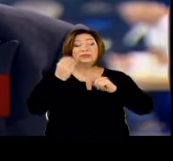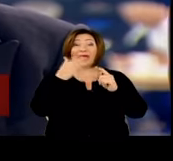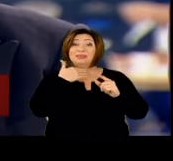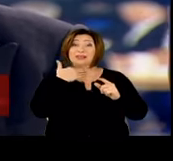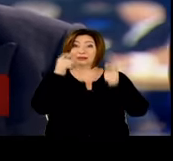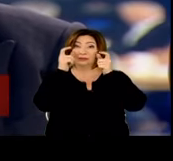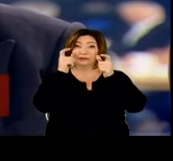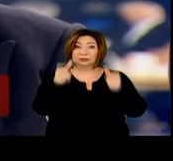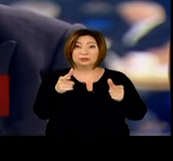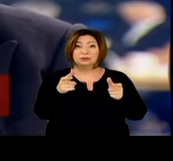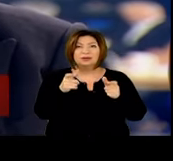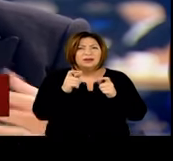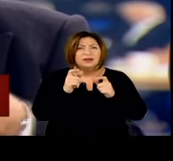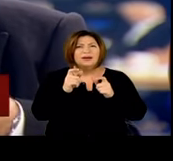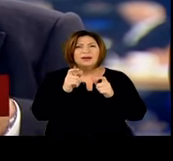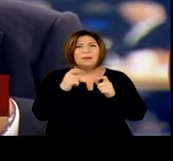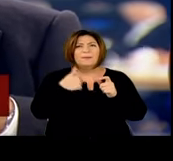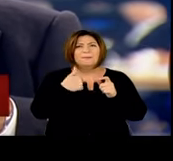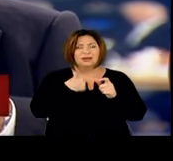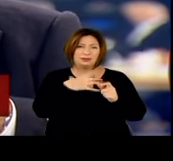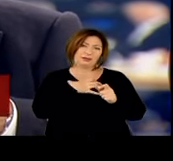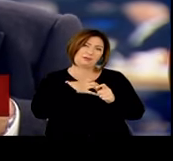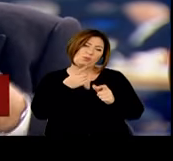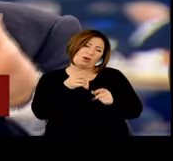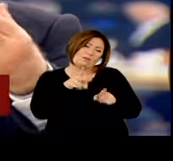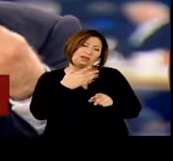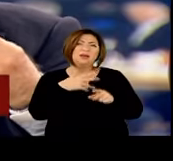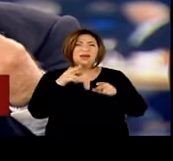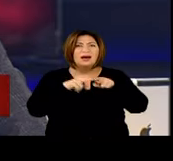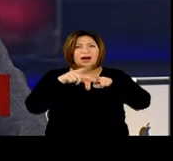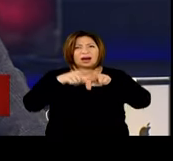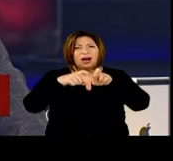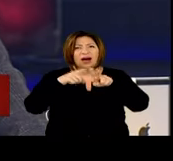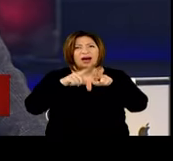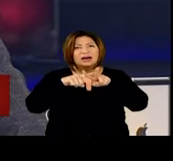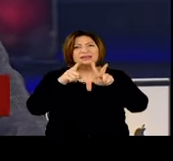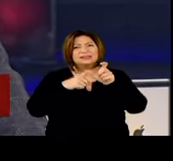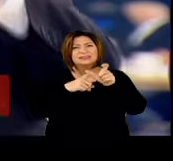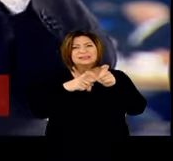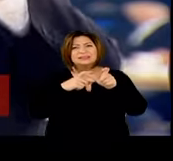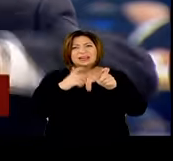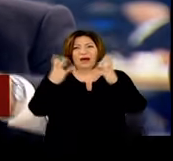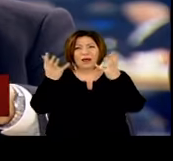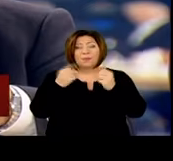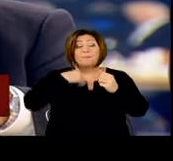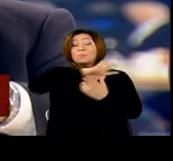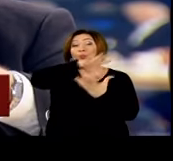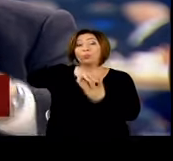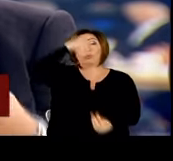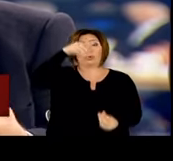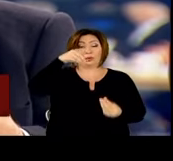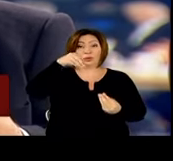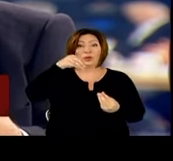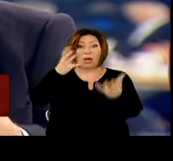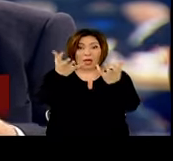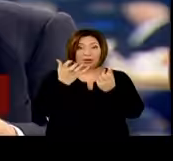edeceksin, karkas alacak. Ben şahsen eti böyle işlerim. Karkas dediğiniz nedir? Karkas alırım, ben komple bir bütün alırım. Ben